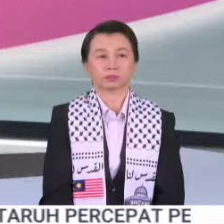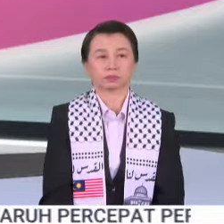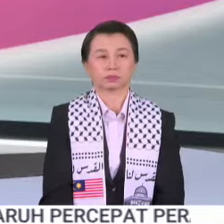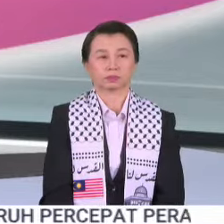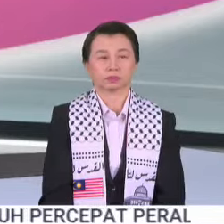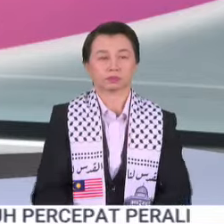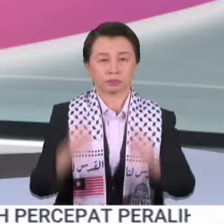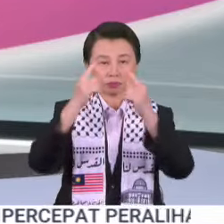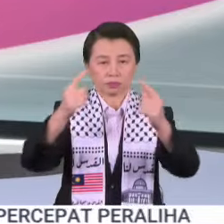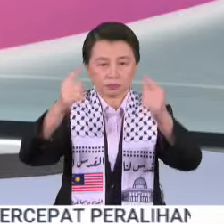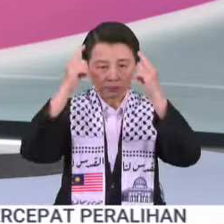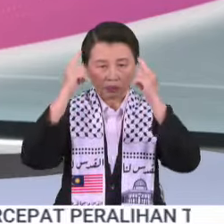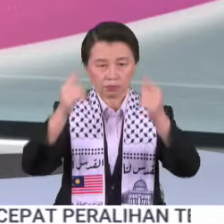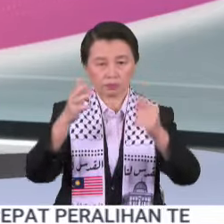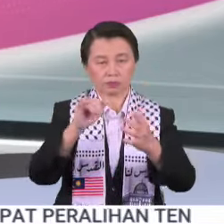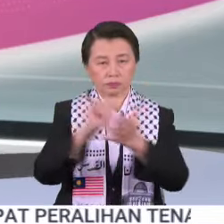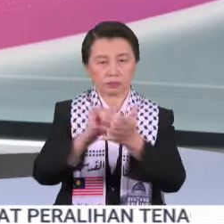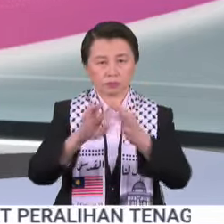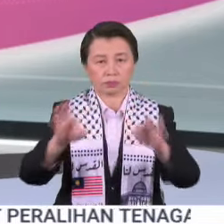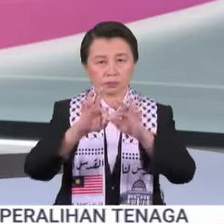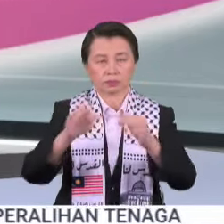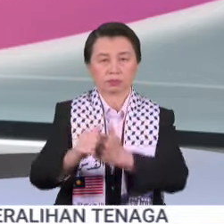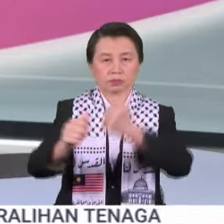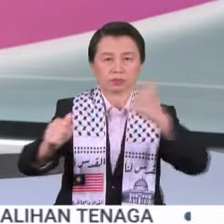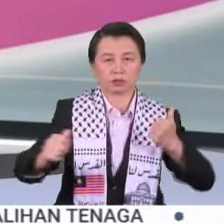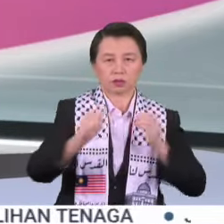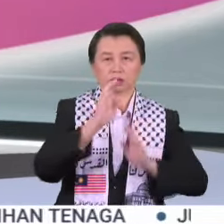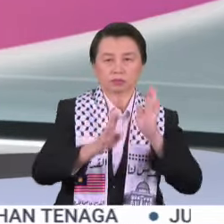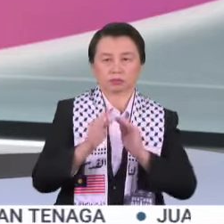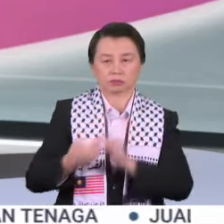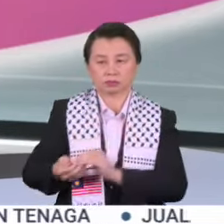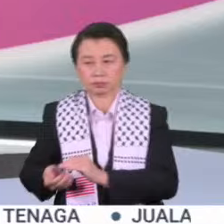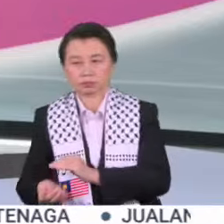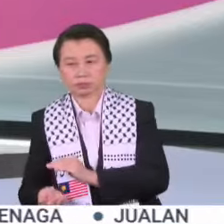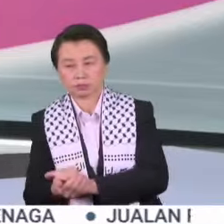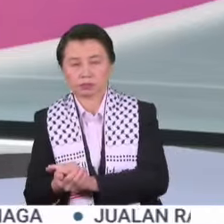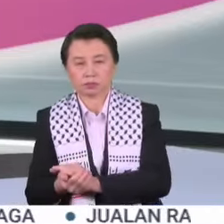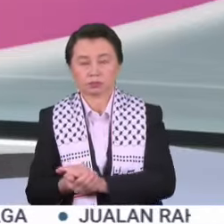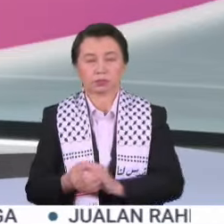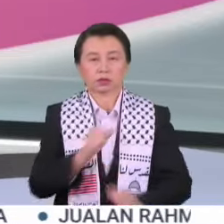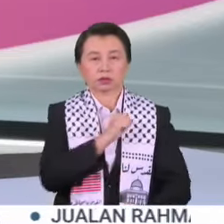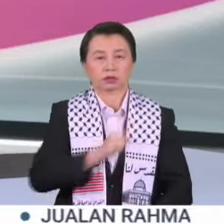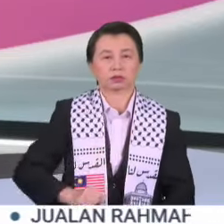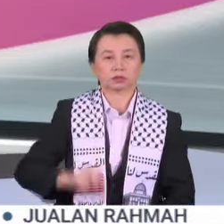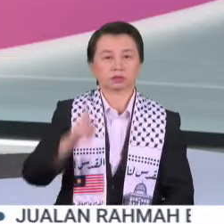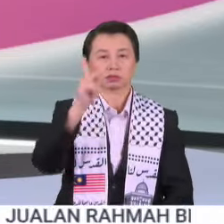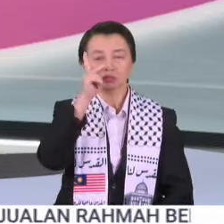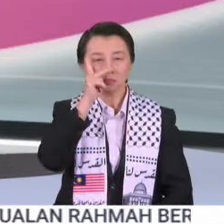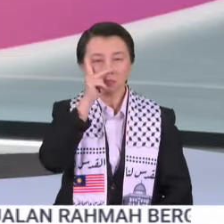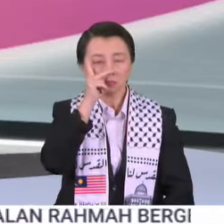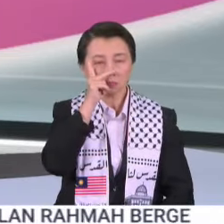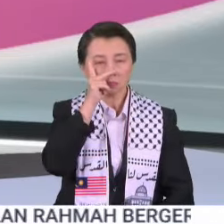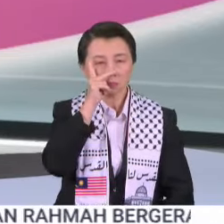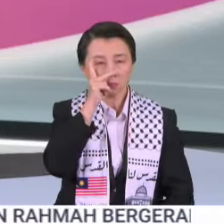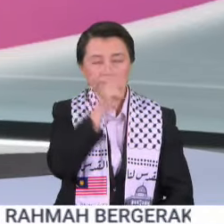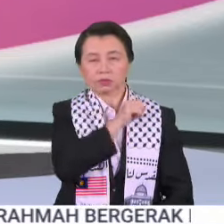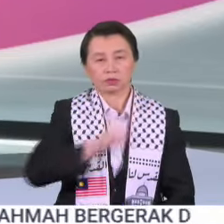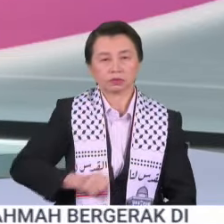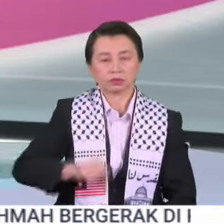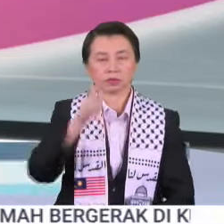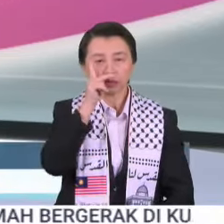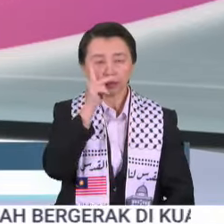Membentuk graduan berintegriti tinggi penting bagi mengelakkan perbuatan rasuah. Sultan Kedah Al-Aminul Karim Sultan Salihuddin Sultan